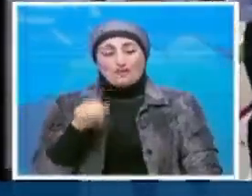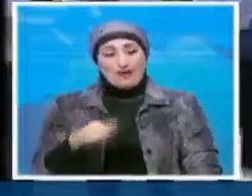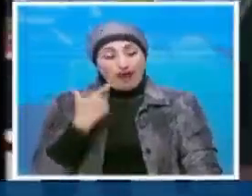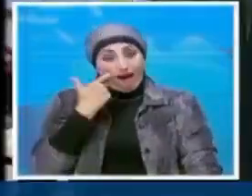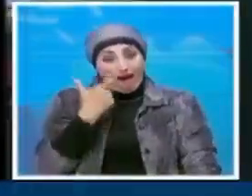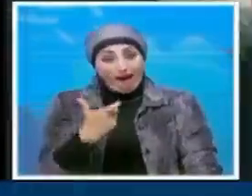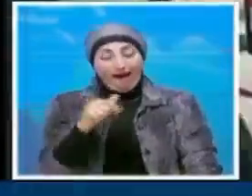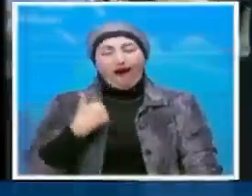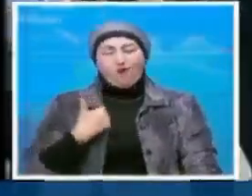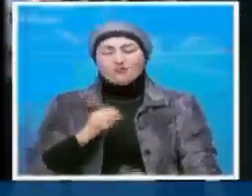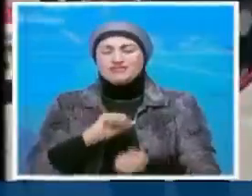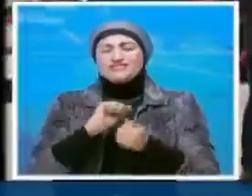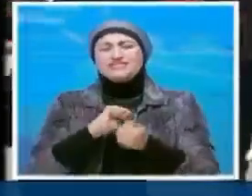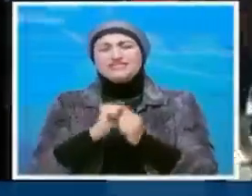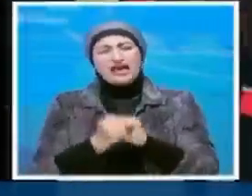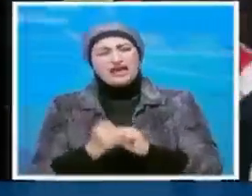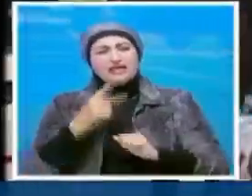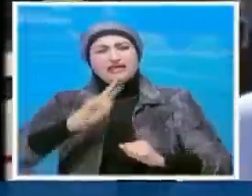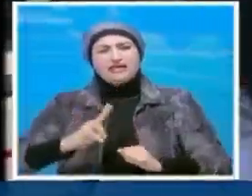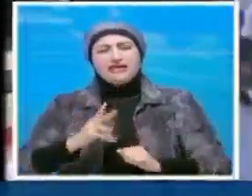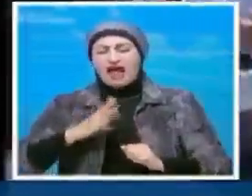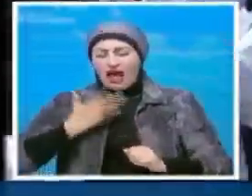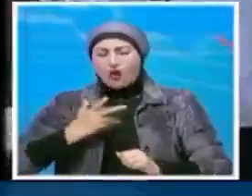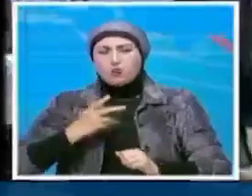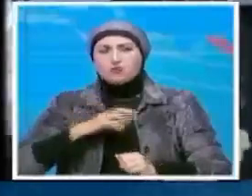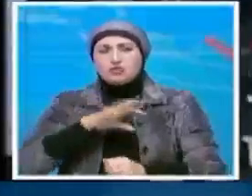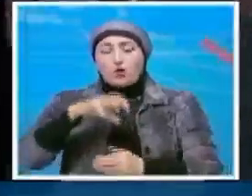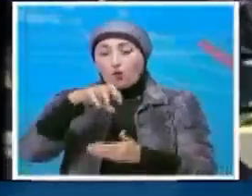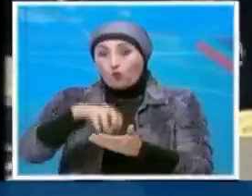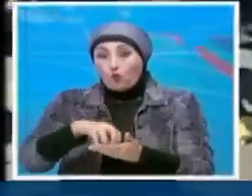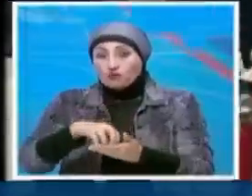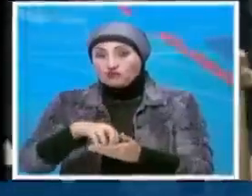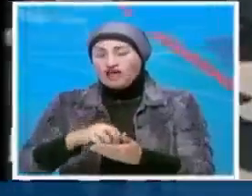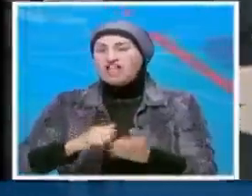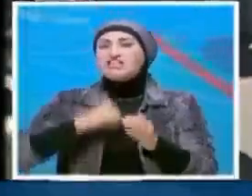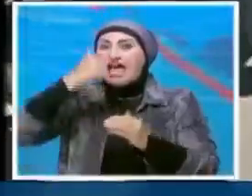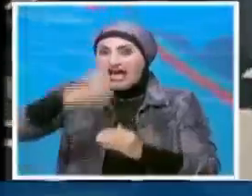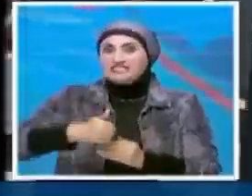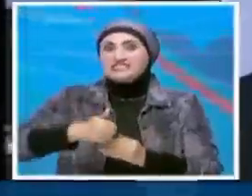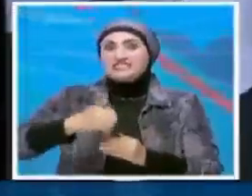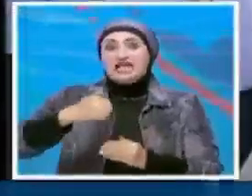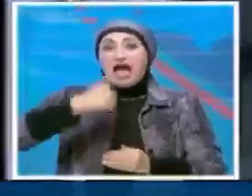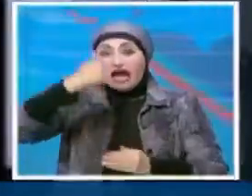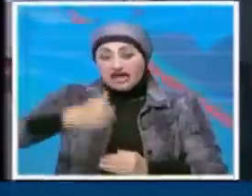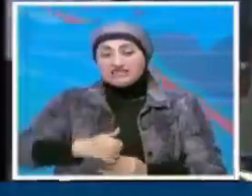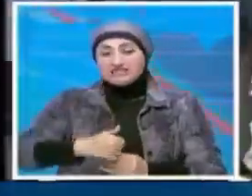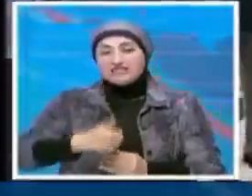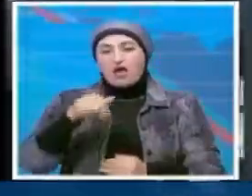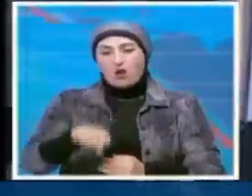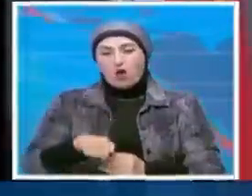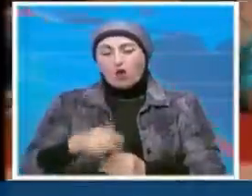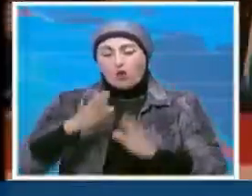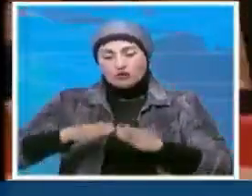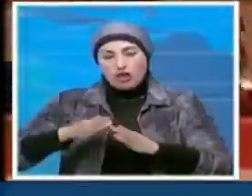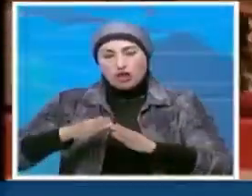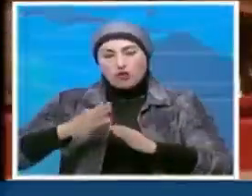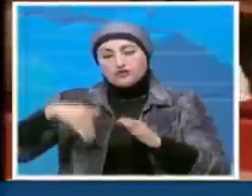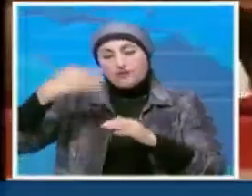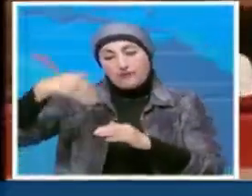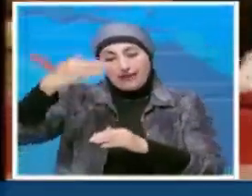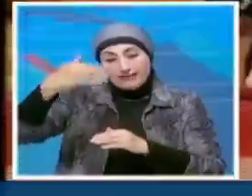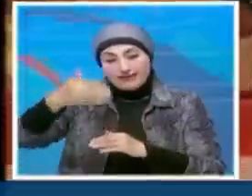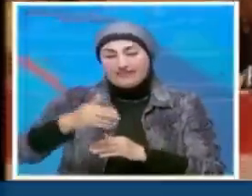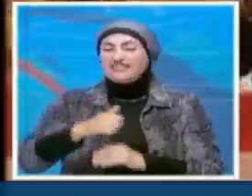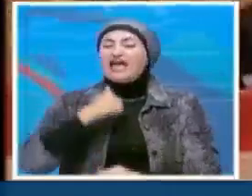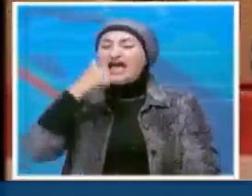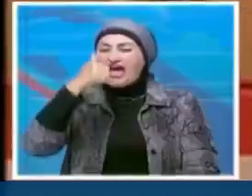على التغيير، تغيير الوطن للأفضل، تغيير الظروف للأحسن، وتغيير الحاضر ليكون